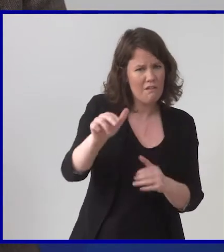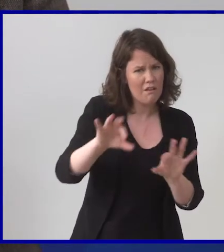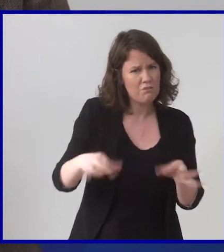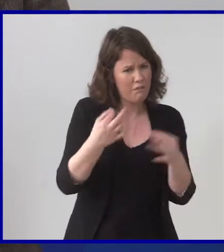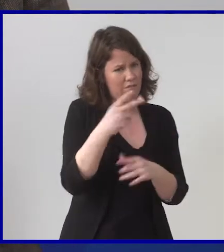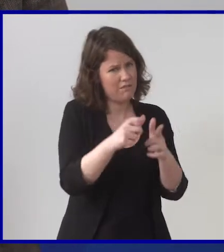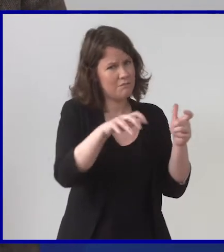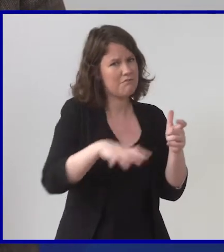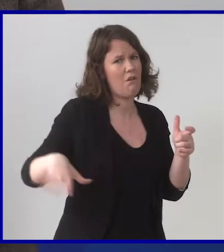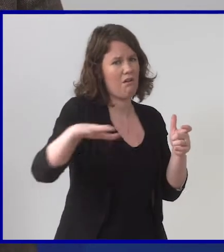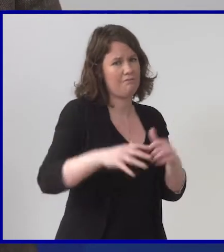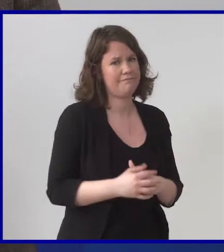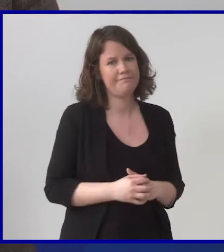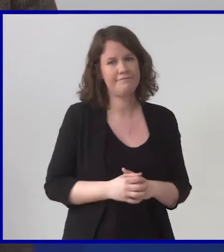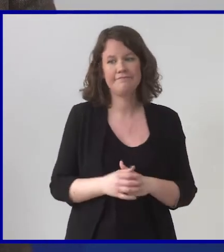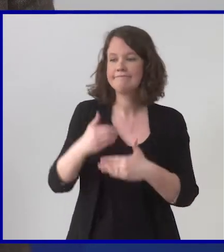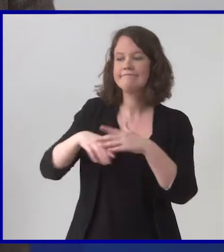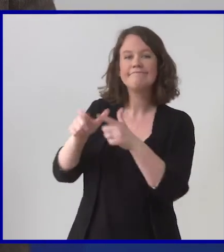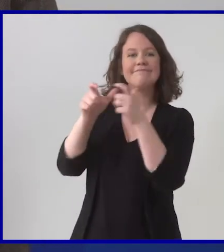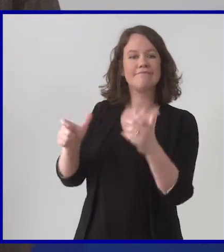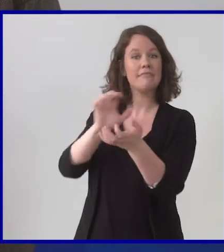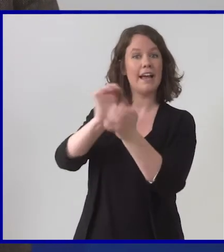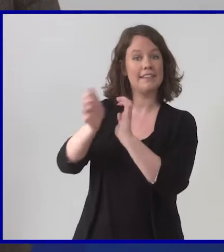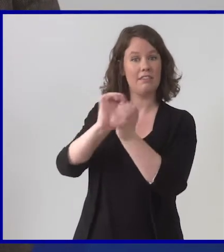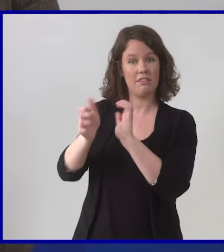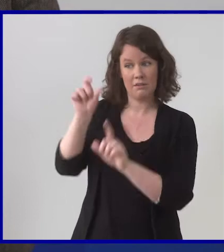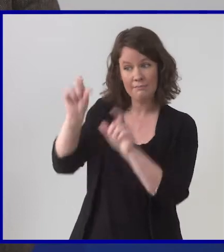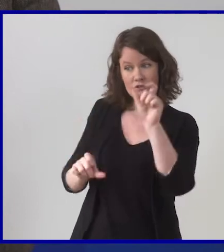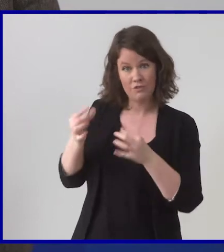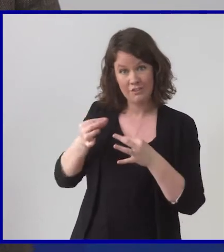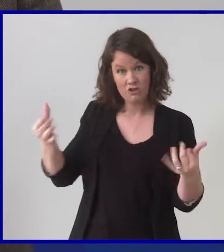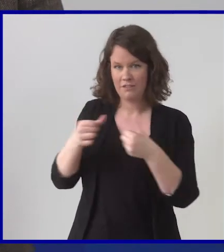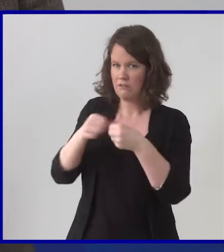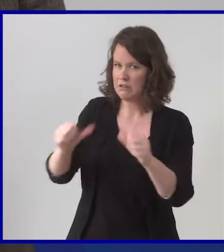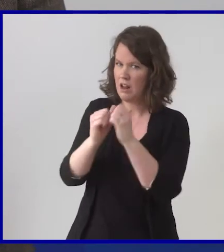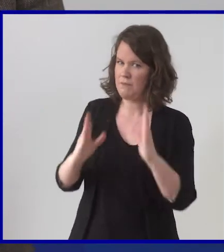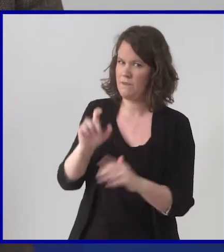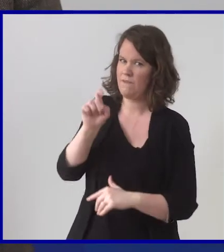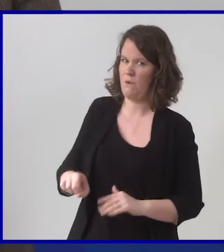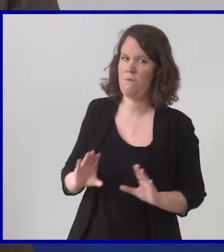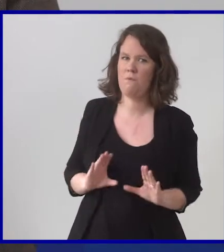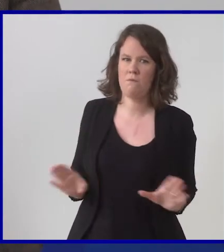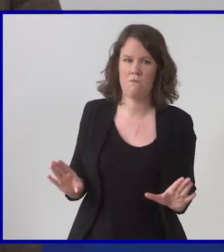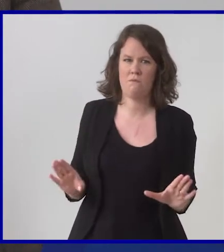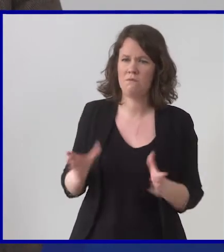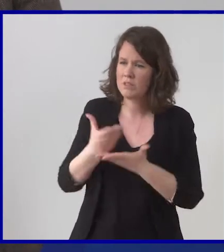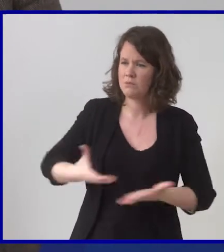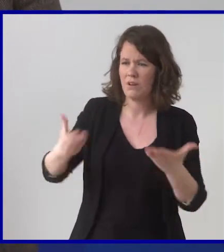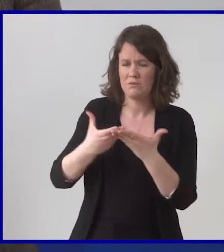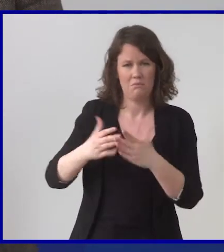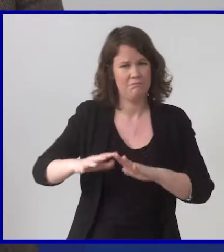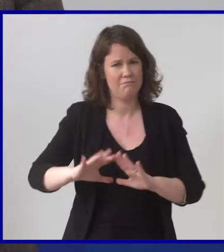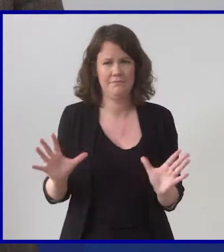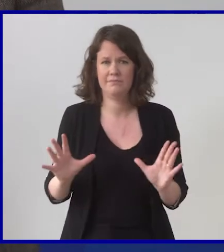d'information seront mises en place par les établissements. Dans les ESAT, le maintien à domicile des personnes fragiles doit